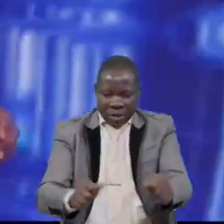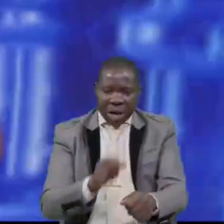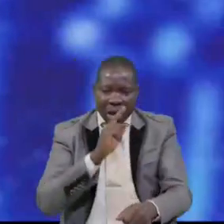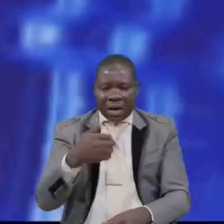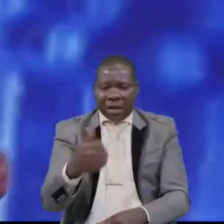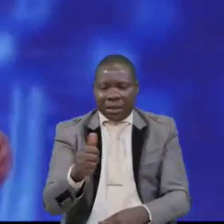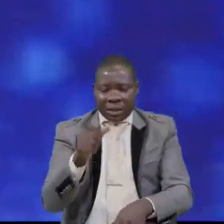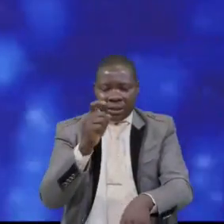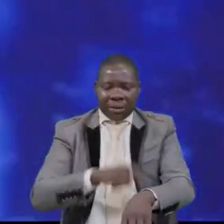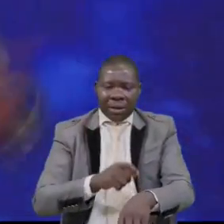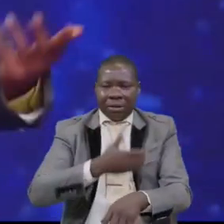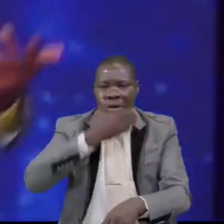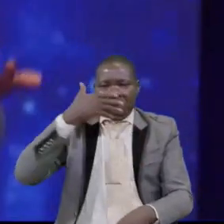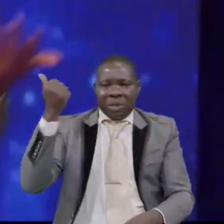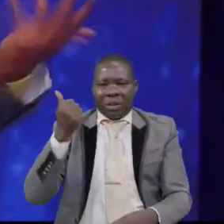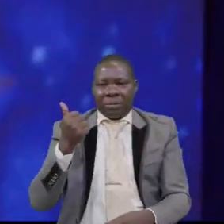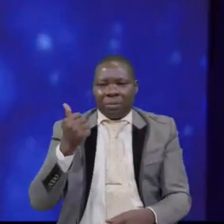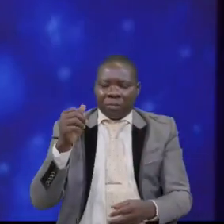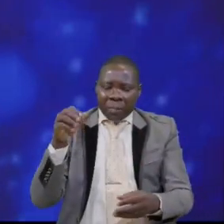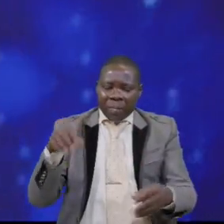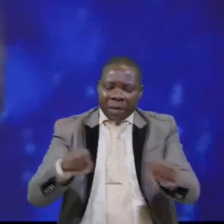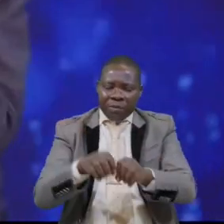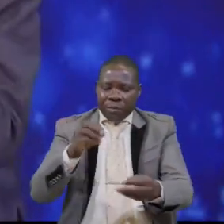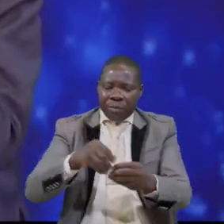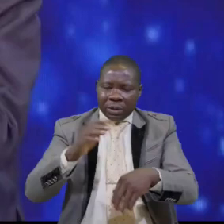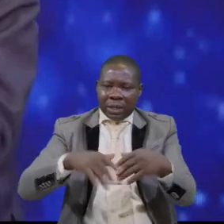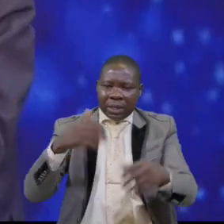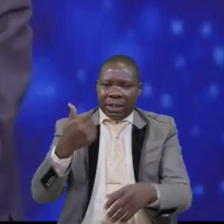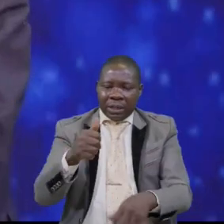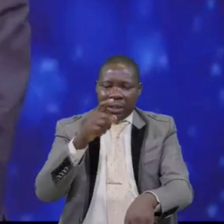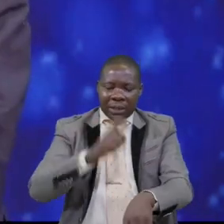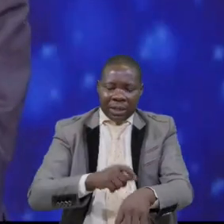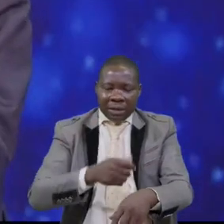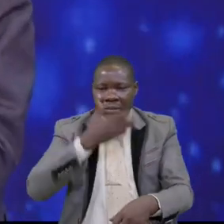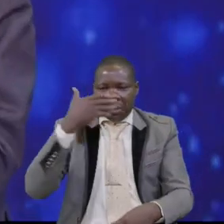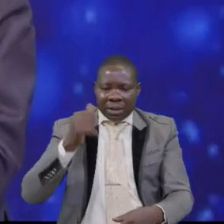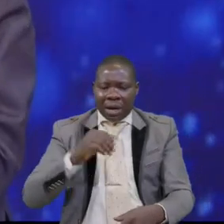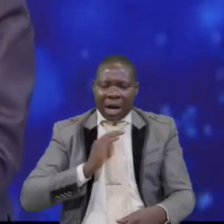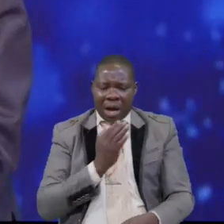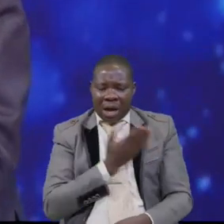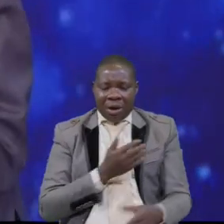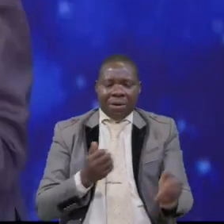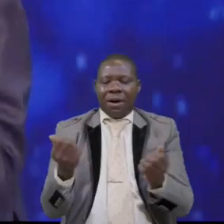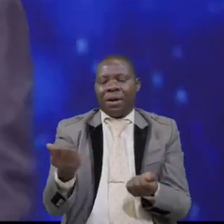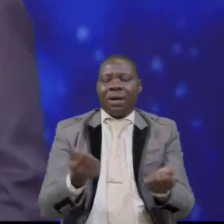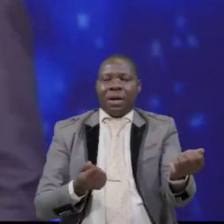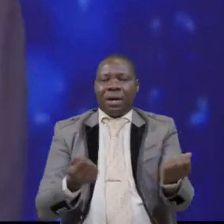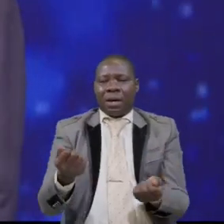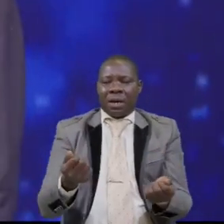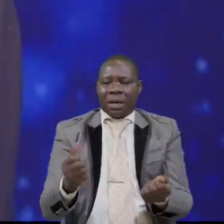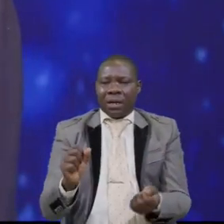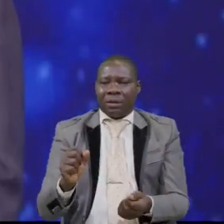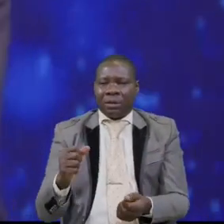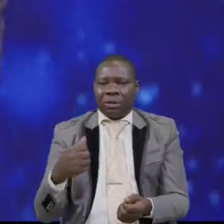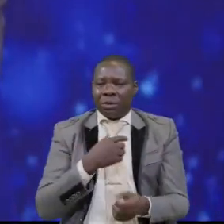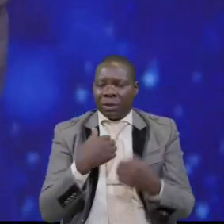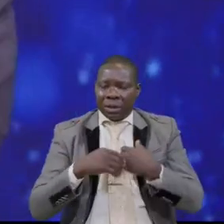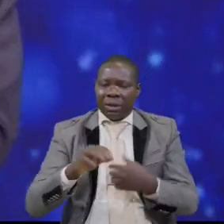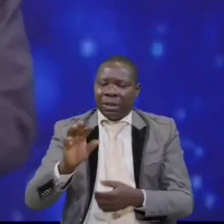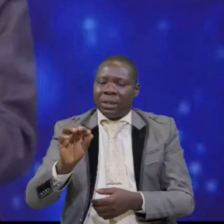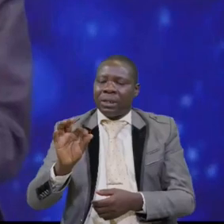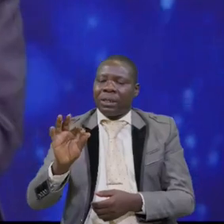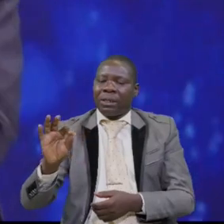10 fois d'ailleurs. Voyez les véhicules que nous avons. Ouais, regarde les véhicules de 1900, les véhicules qu'ils